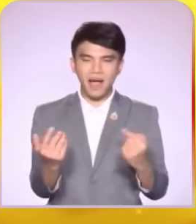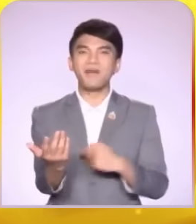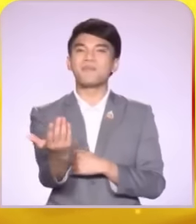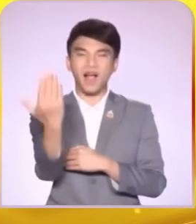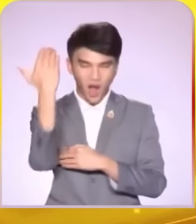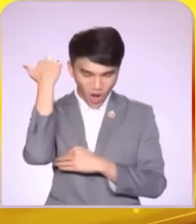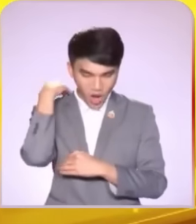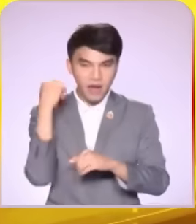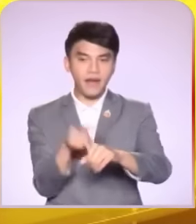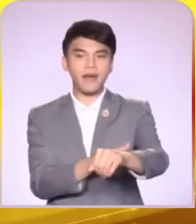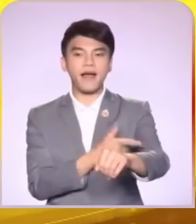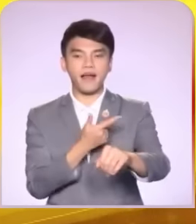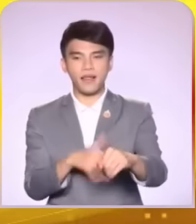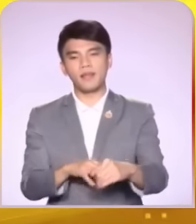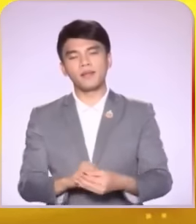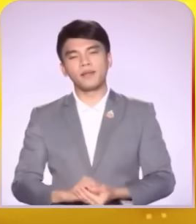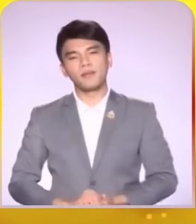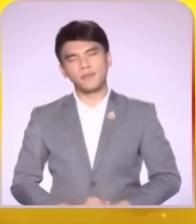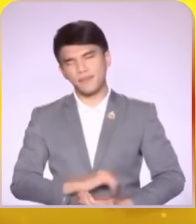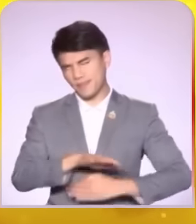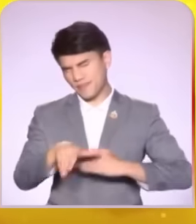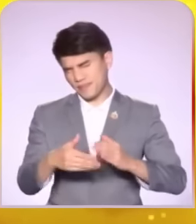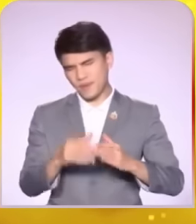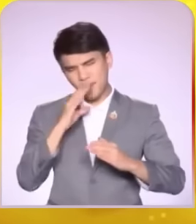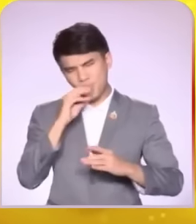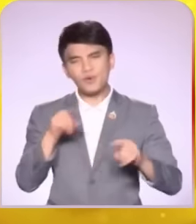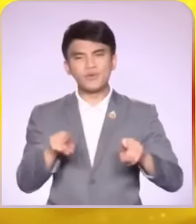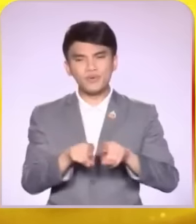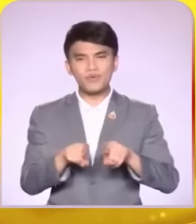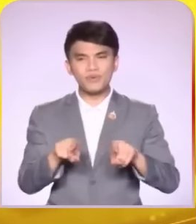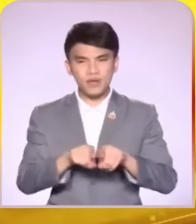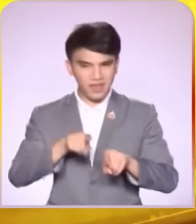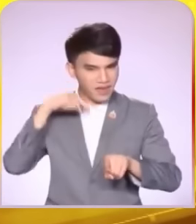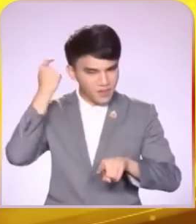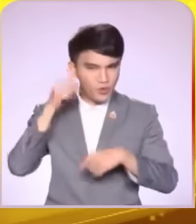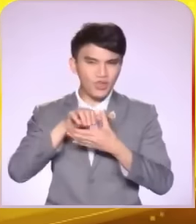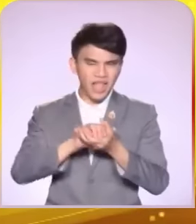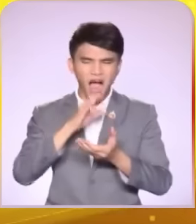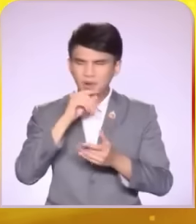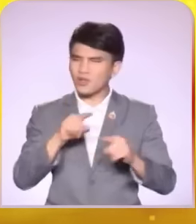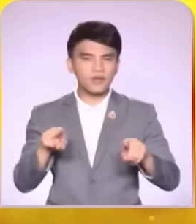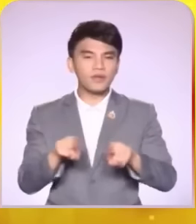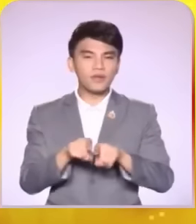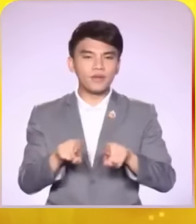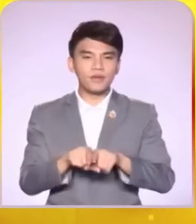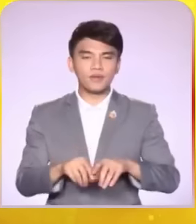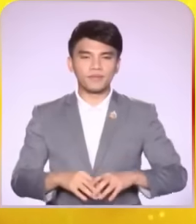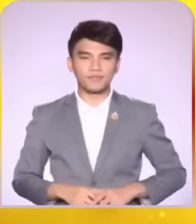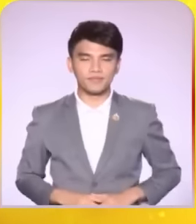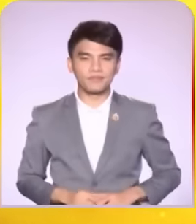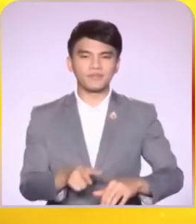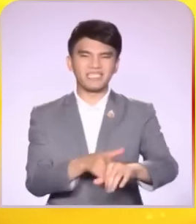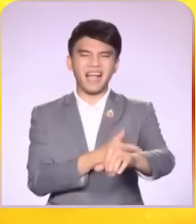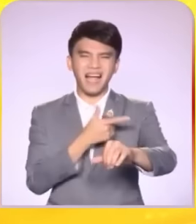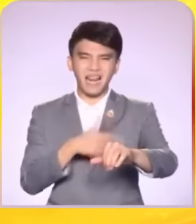เป็นเวลาหลายปีแล้วใช่ไหมคะหลายคนก็บอกเนี่ยพูดเหมือนกันเนี่ยฝั่งภรรยาของทั้งคู่ก็พูดเหมือนกันมีปากเสียงกันมานาน